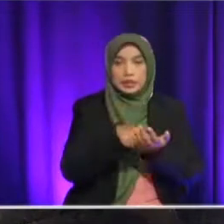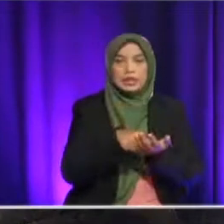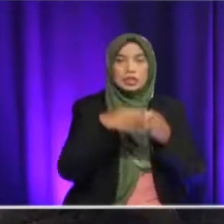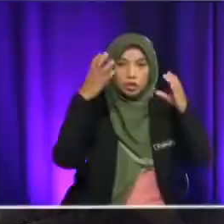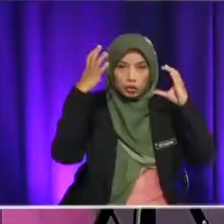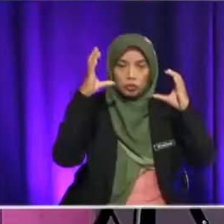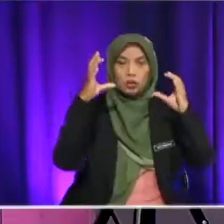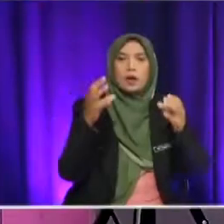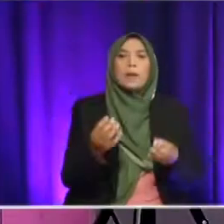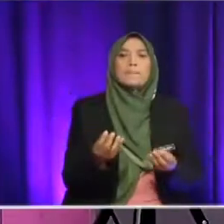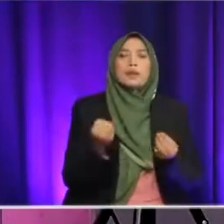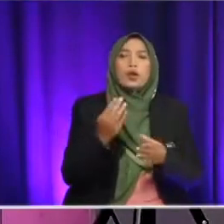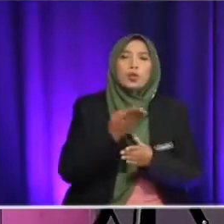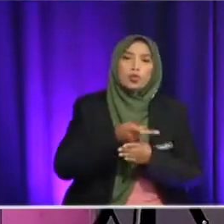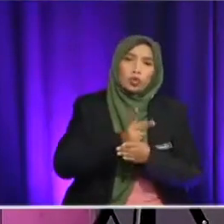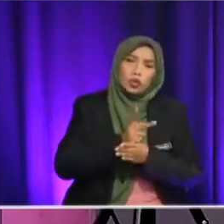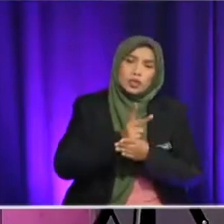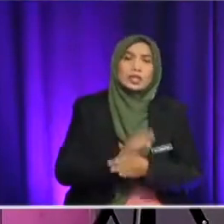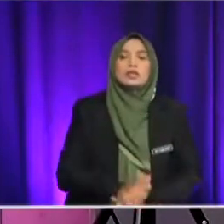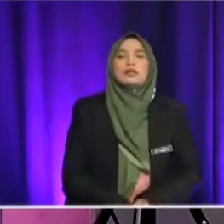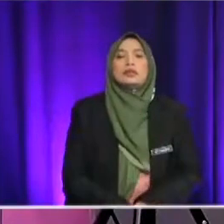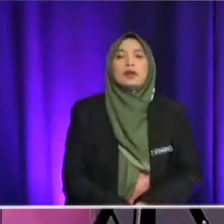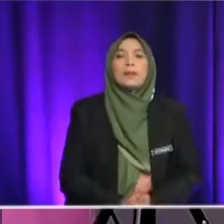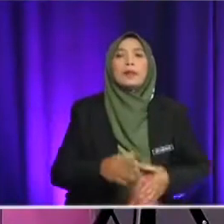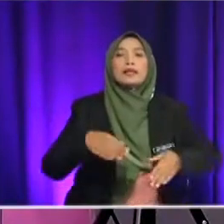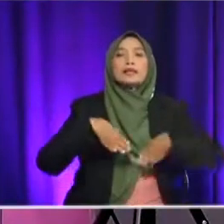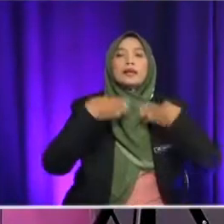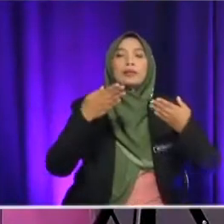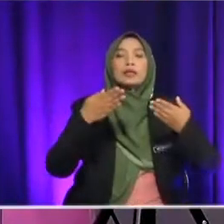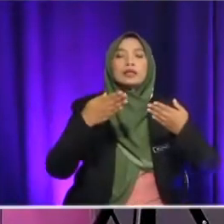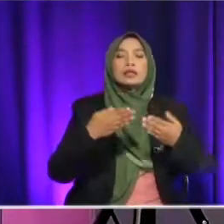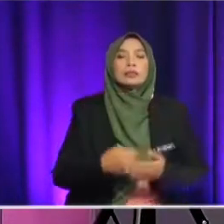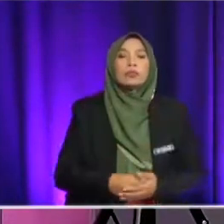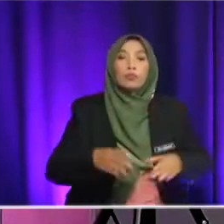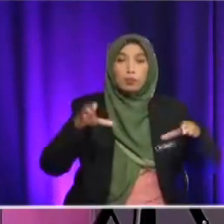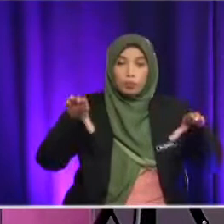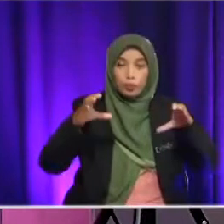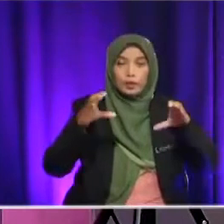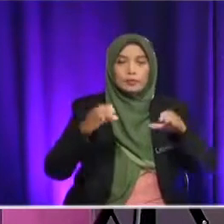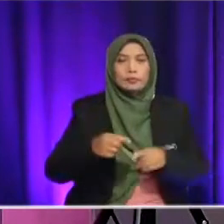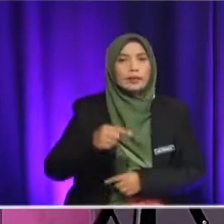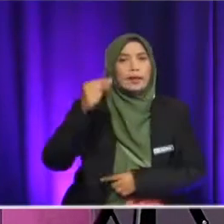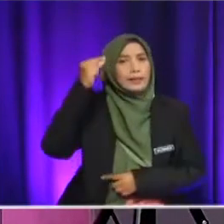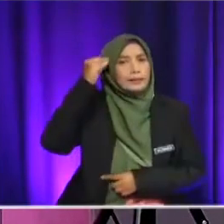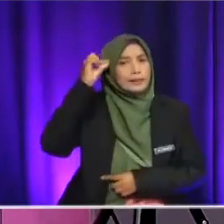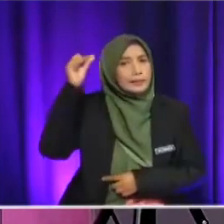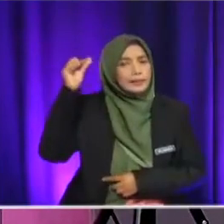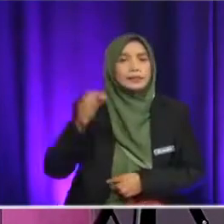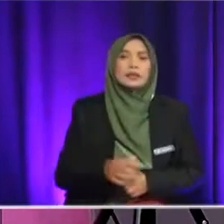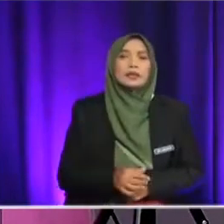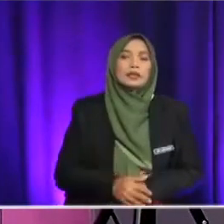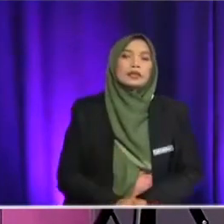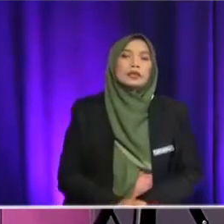pula bagaimana nak menjana idea isi yang matang. Okey, baik. Apabila kamu nak buat isi yang matang, kamu